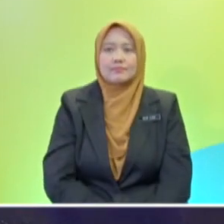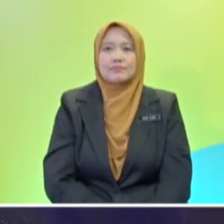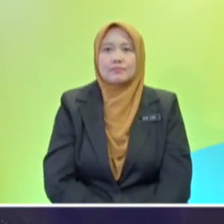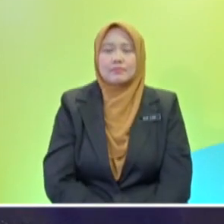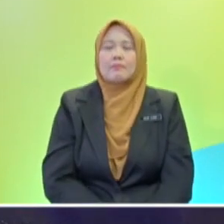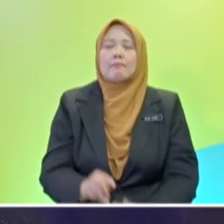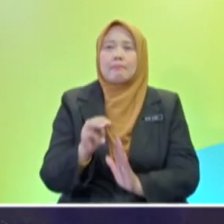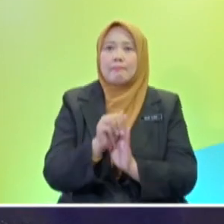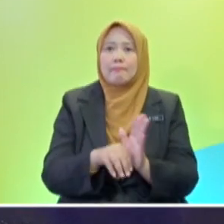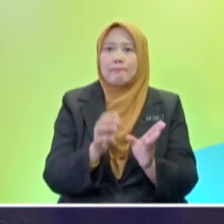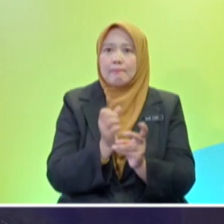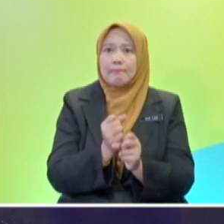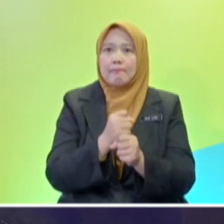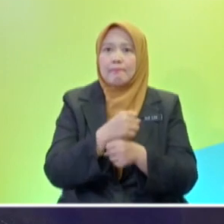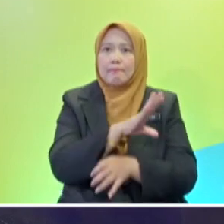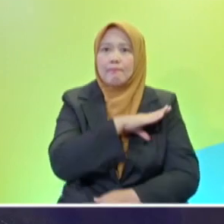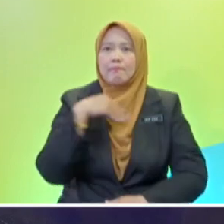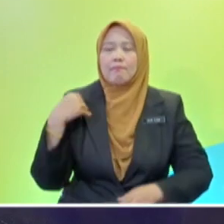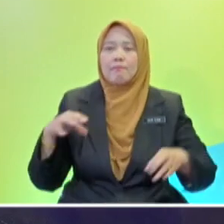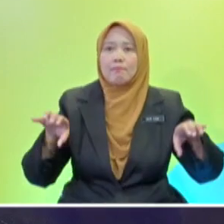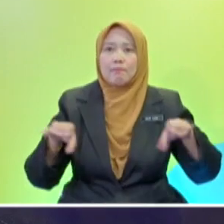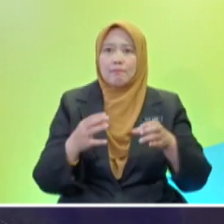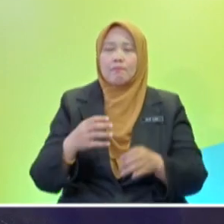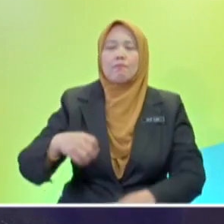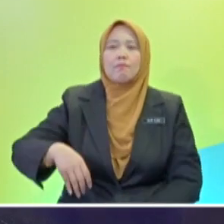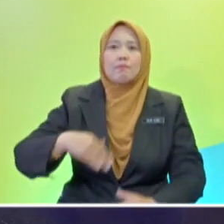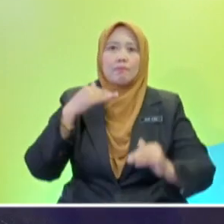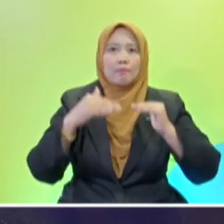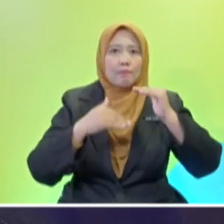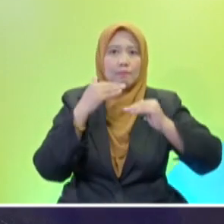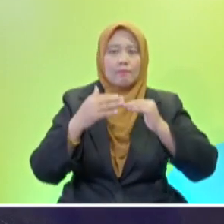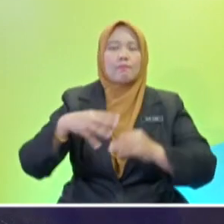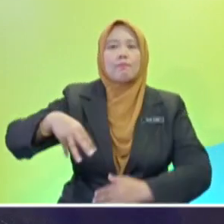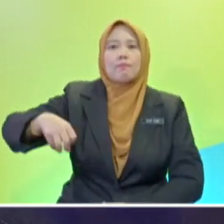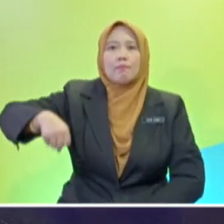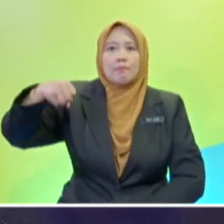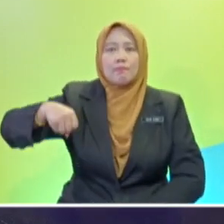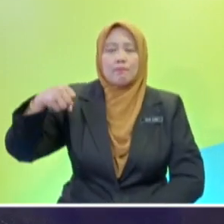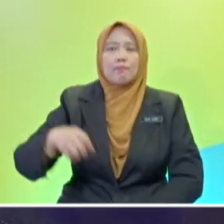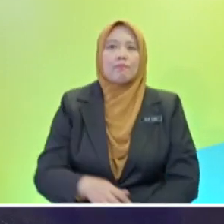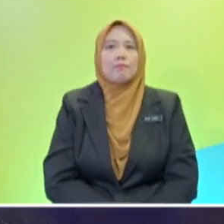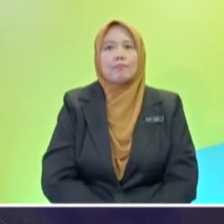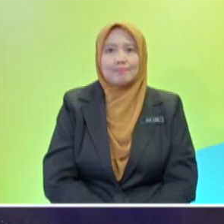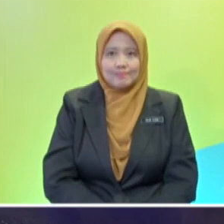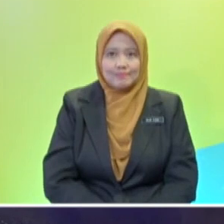membuat binaan backser berguna kalian